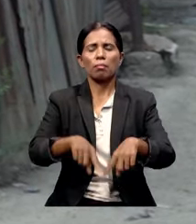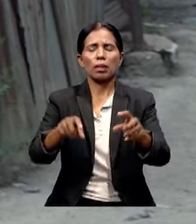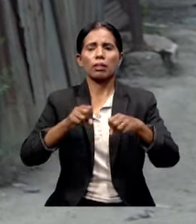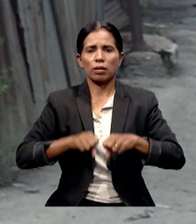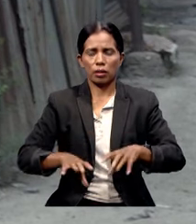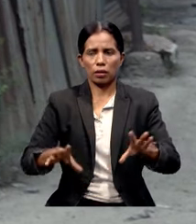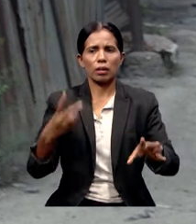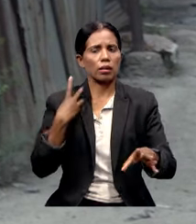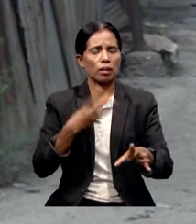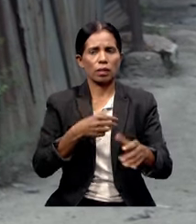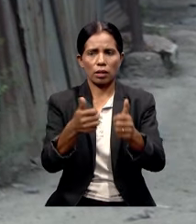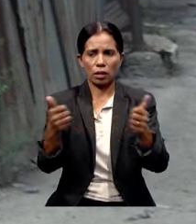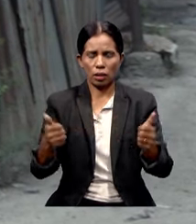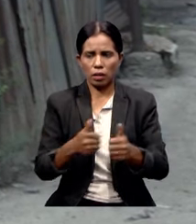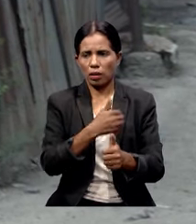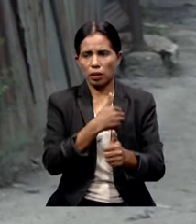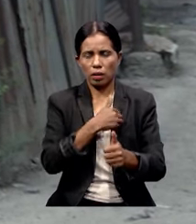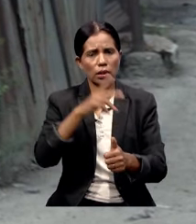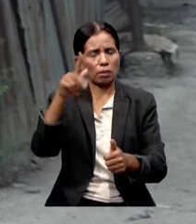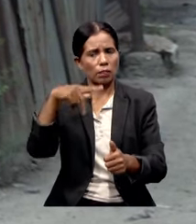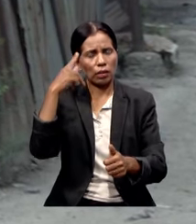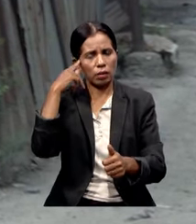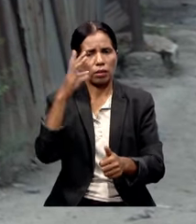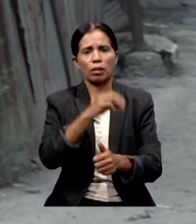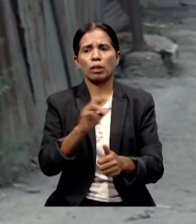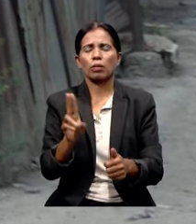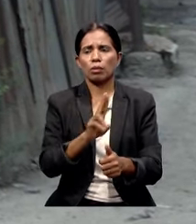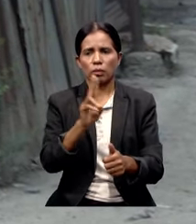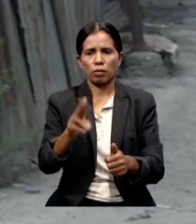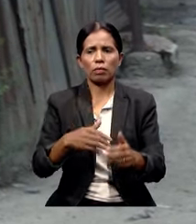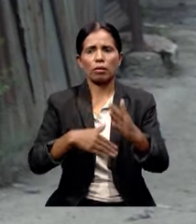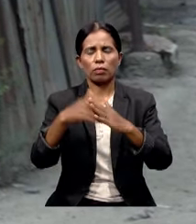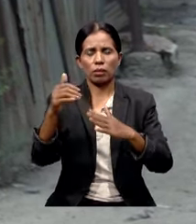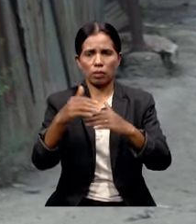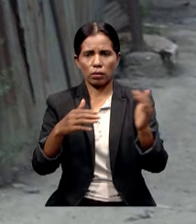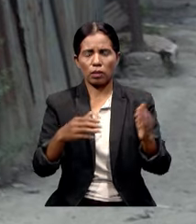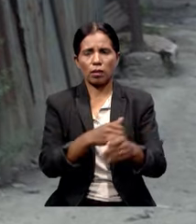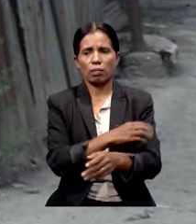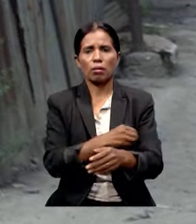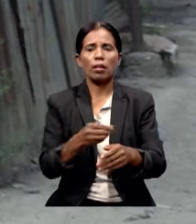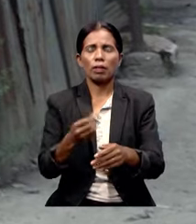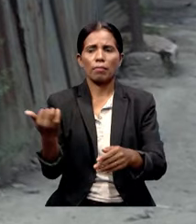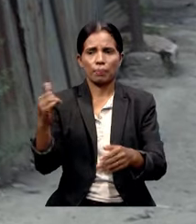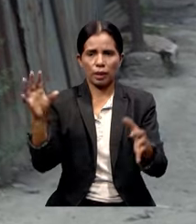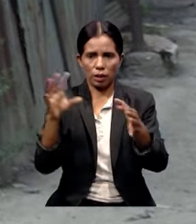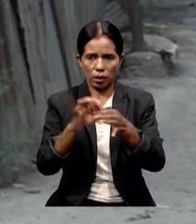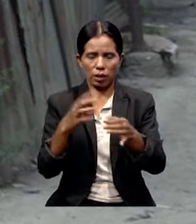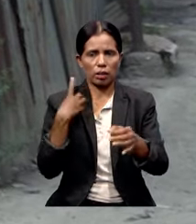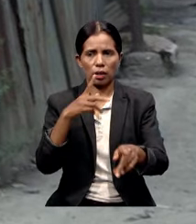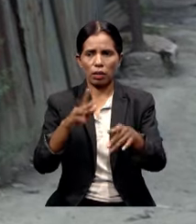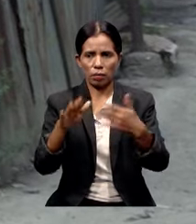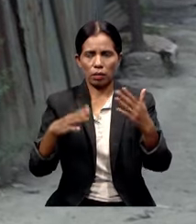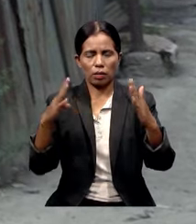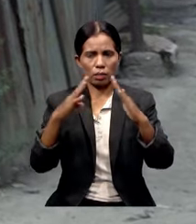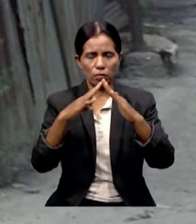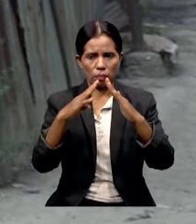iha sidog iha politika de gestão ba infraestrutura basika sira neba mak ligado hoy tania komunidade sira nia moris